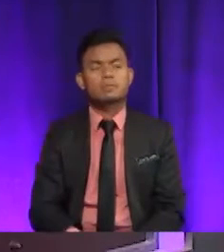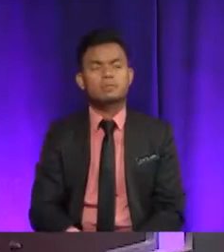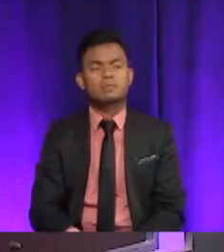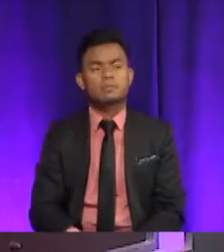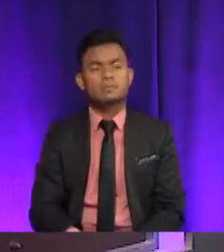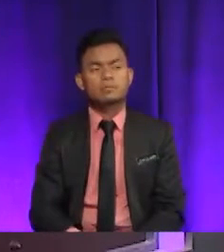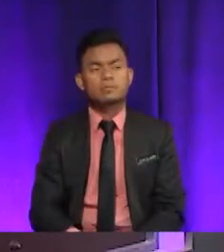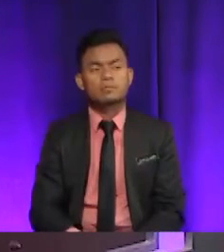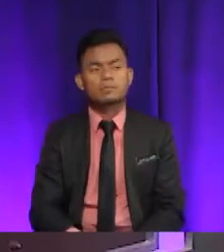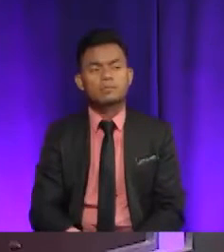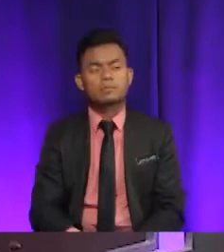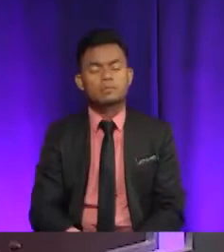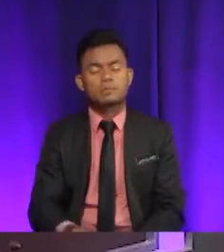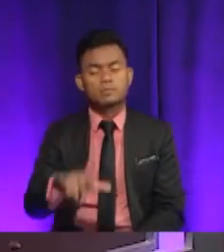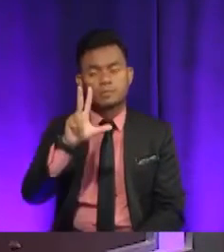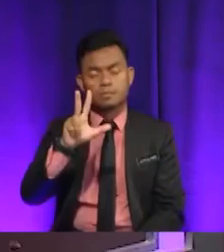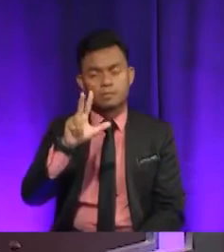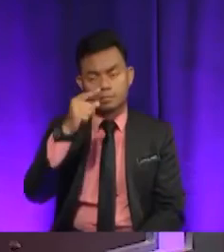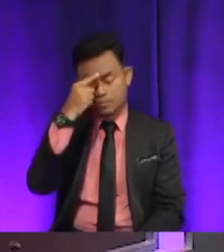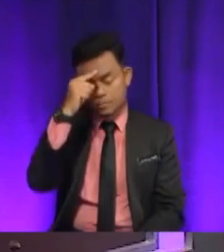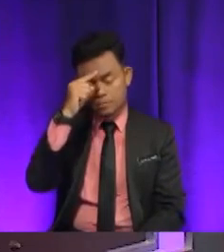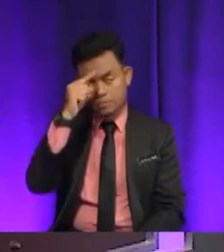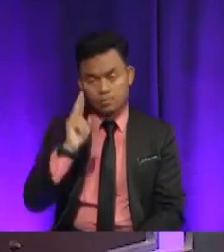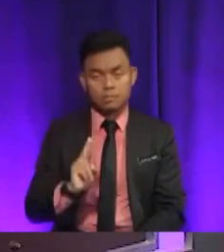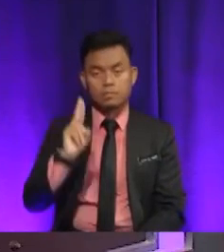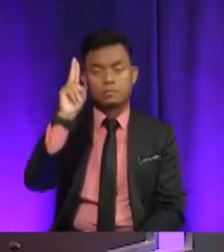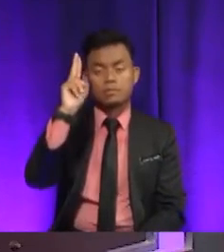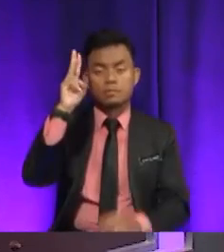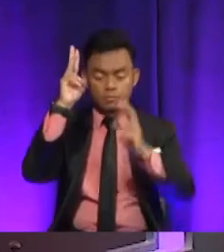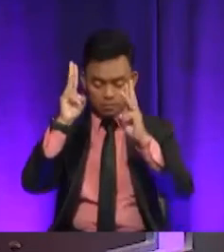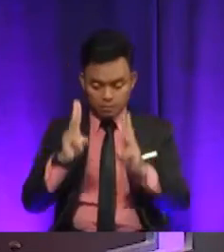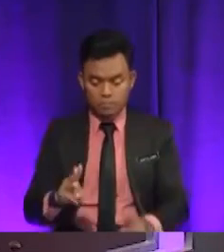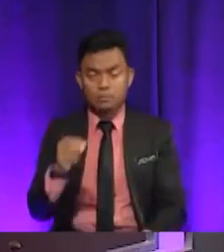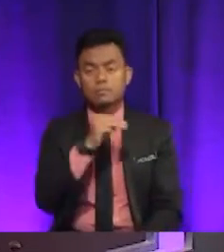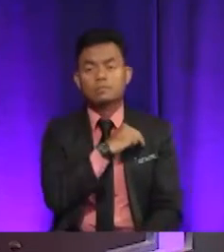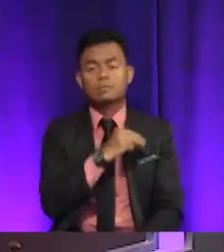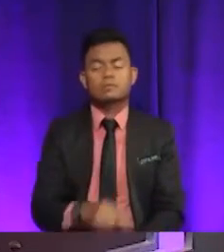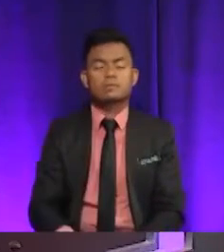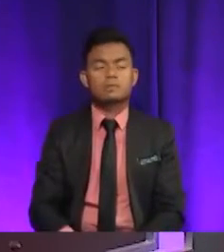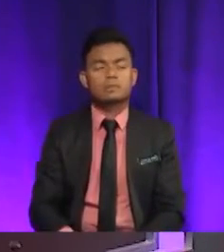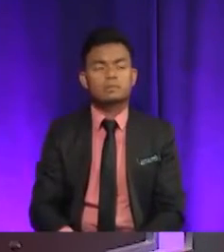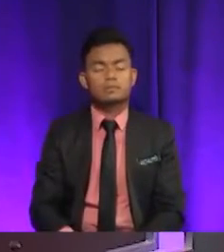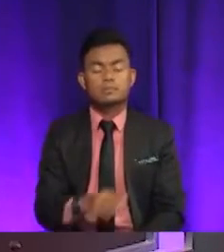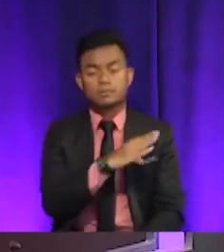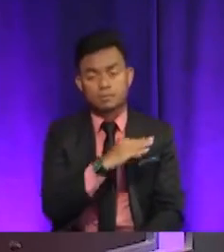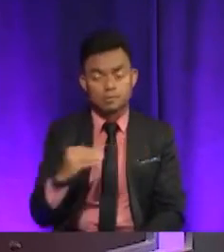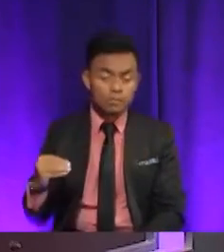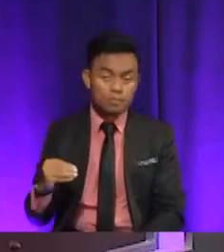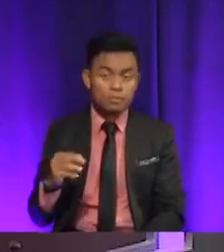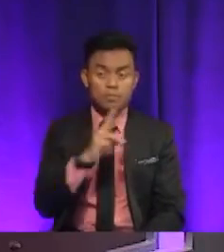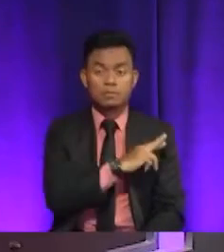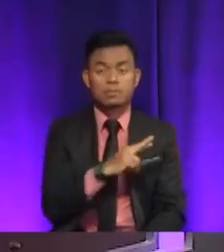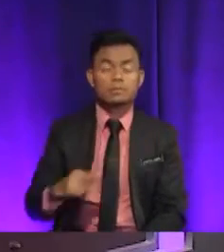63 untuk keunggulan watak menteri 3 keunggulan untuk watak bagindara Baginda Raja Oke